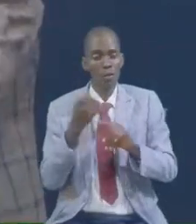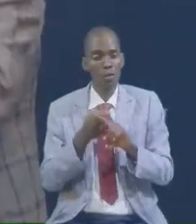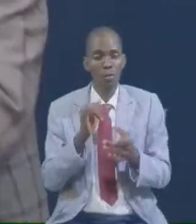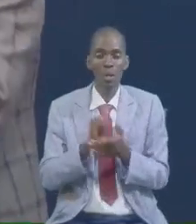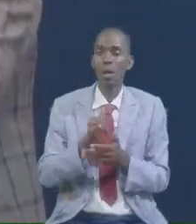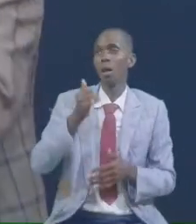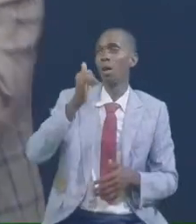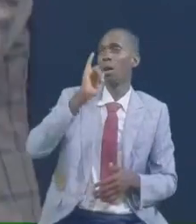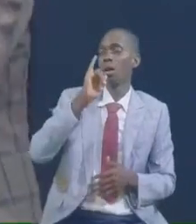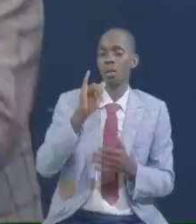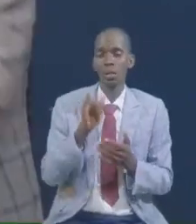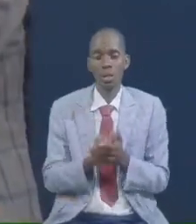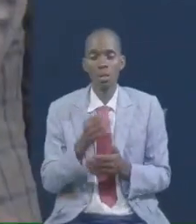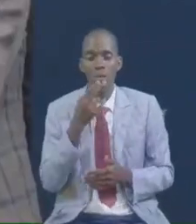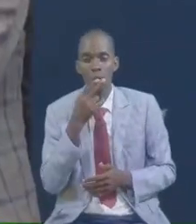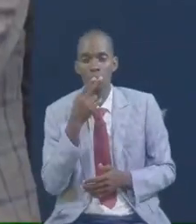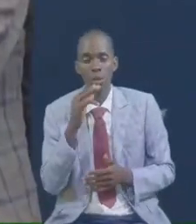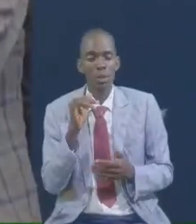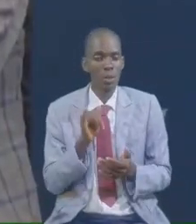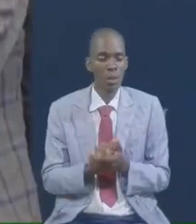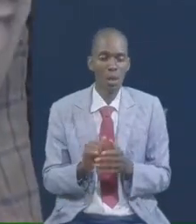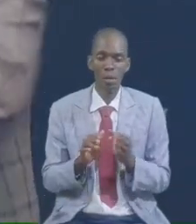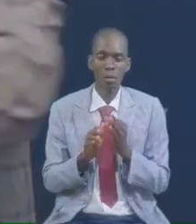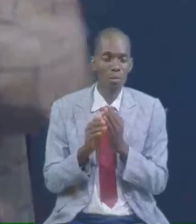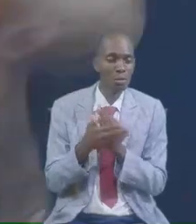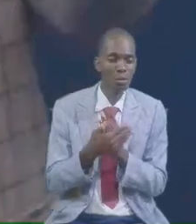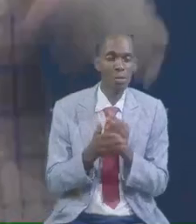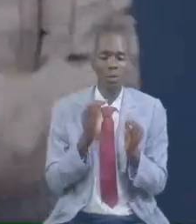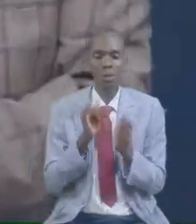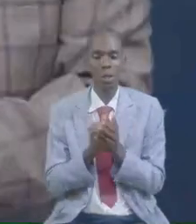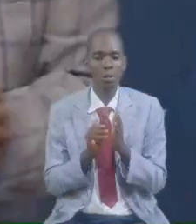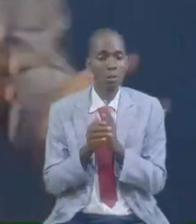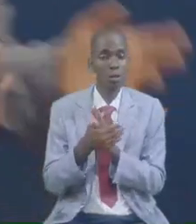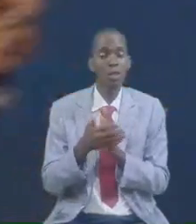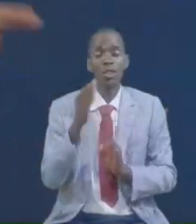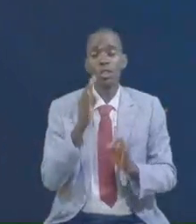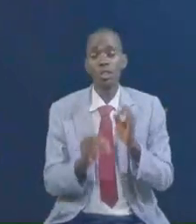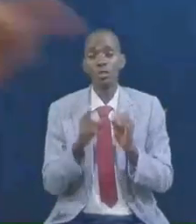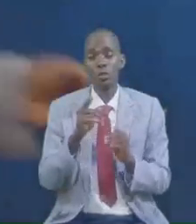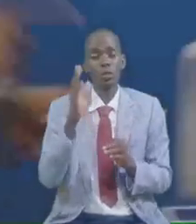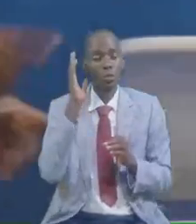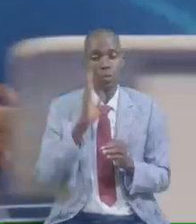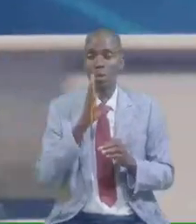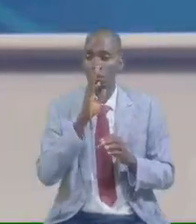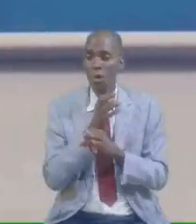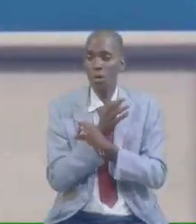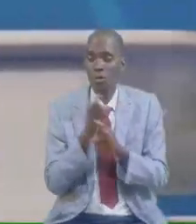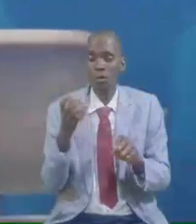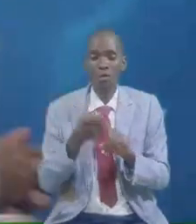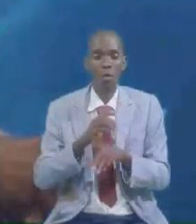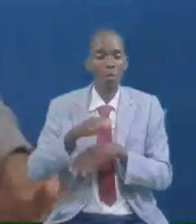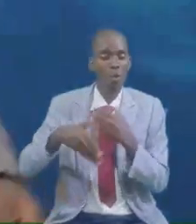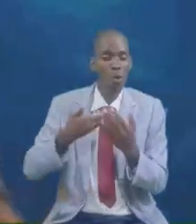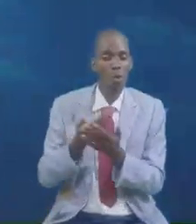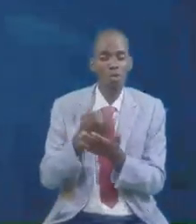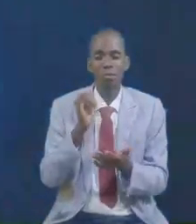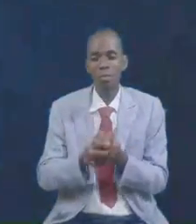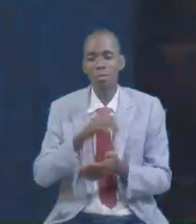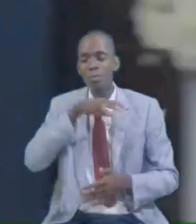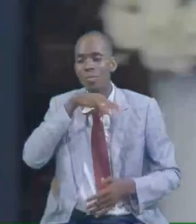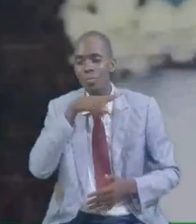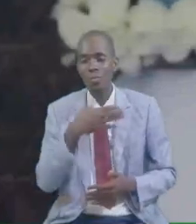l'alcool, de l'adultère et du tabac, de la fornication. Si tu veux être libre de toutes ces